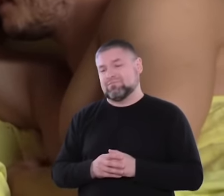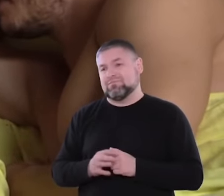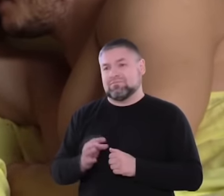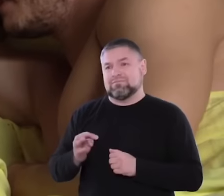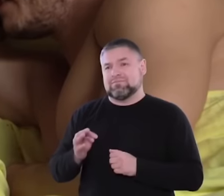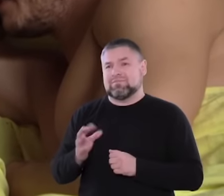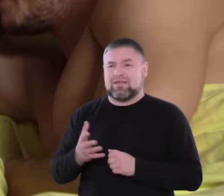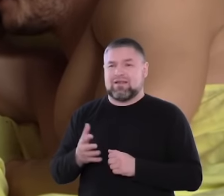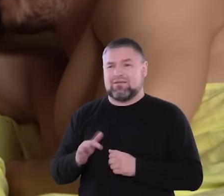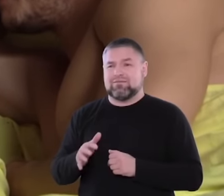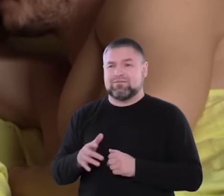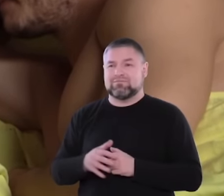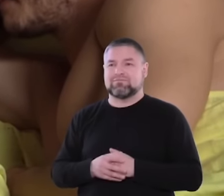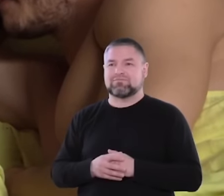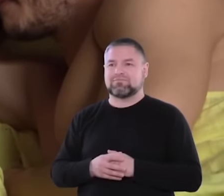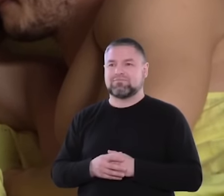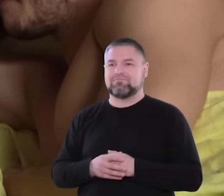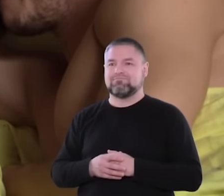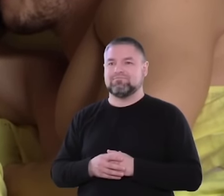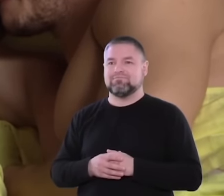Jasne.